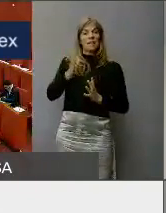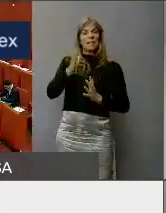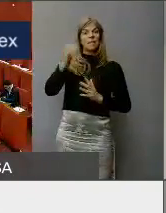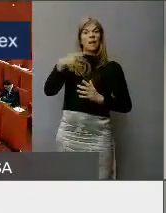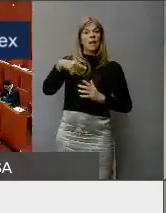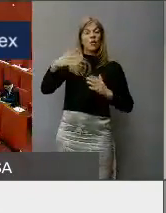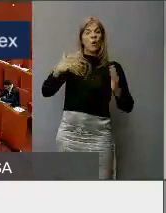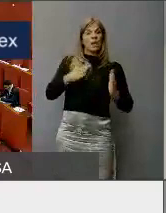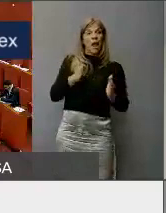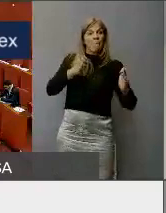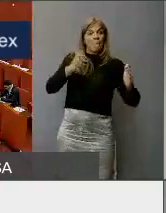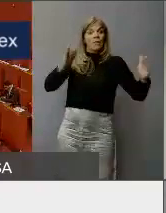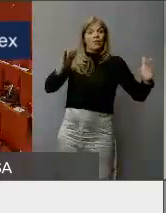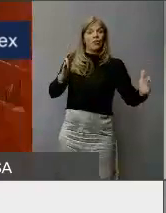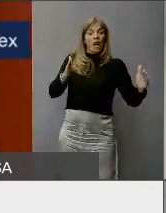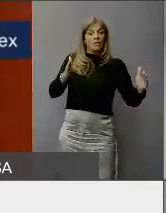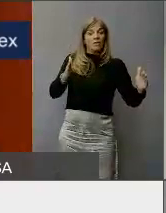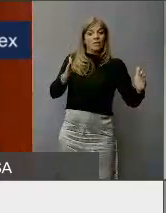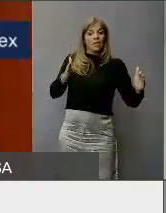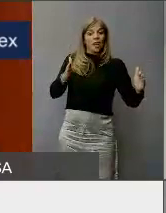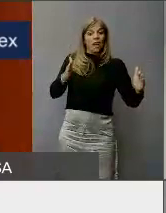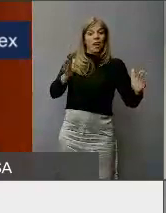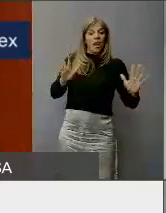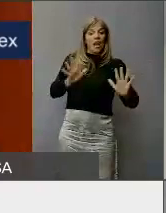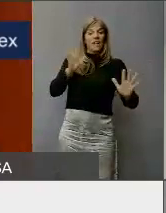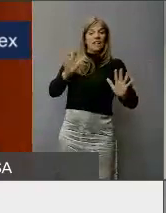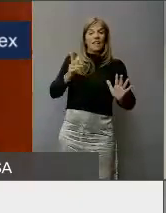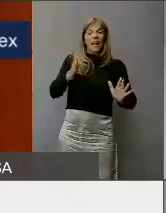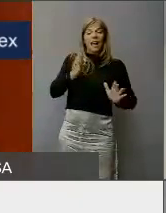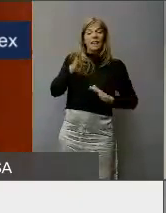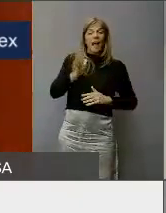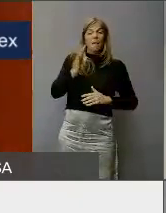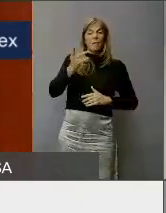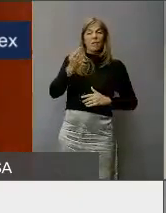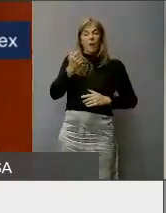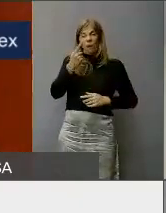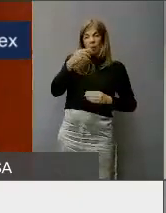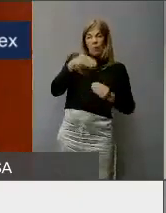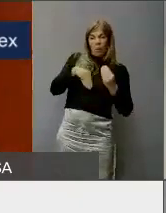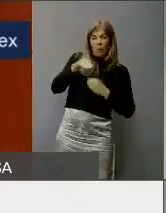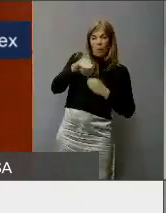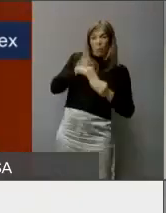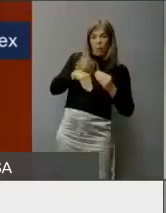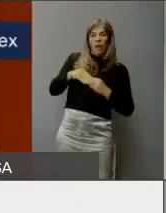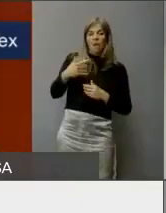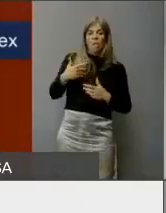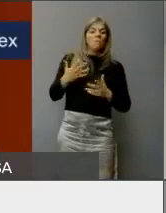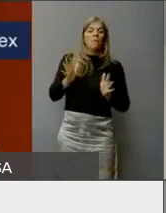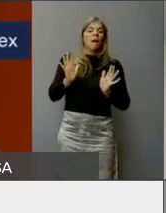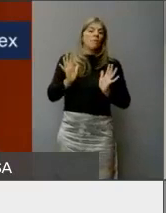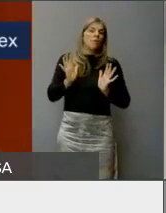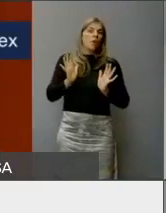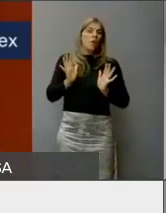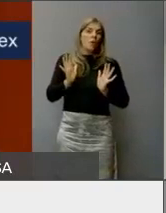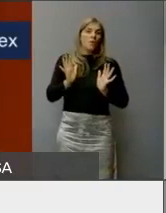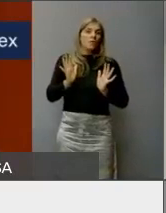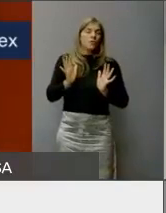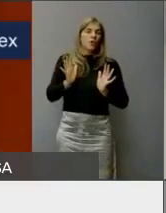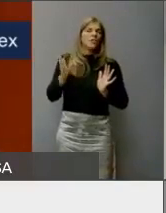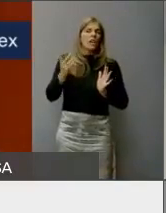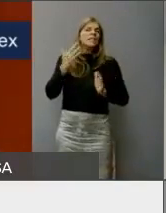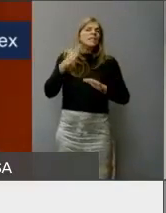abbiamo sempre qualche through schino evidentemente non lo so chi si comporta con questa